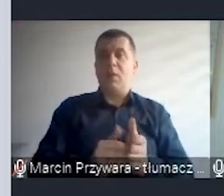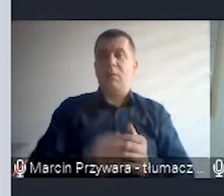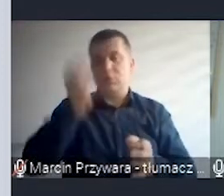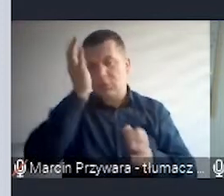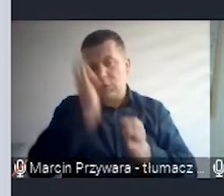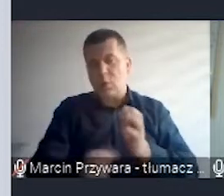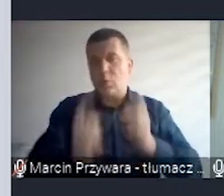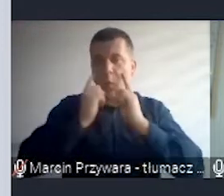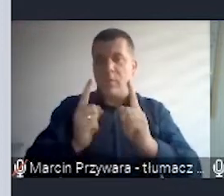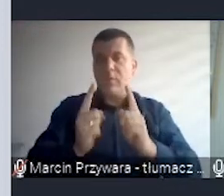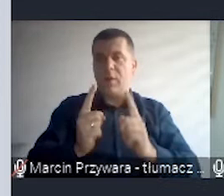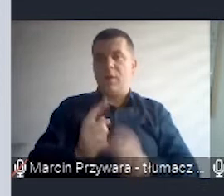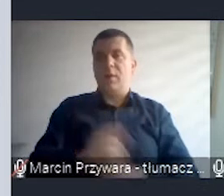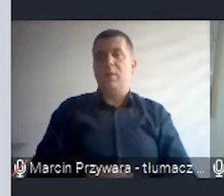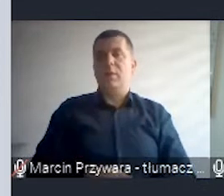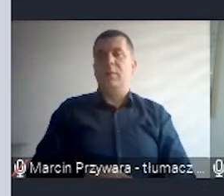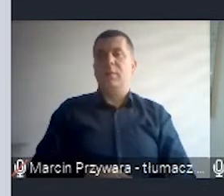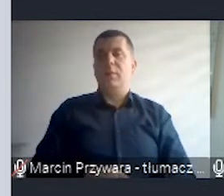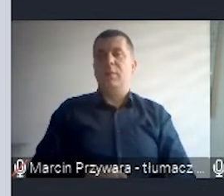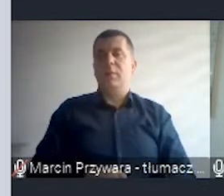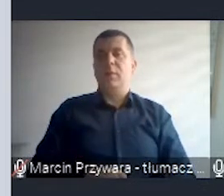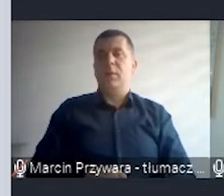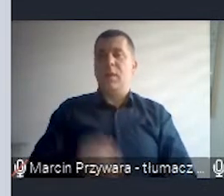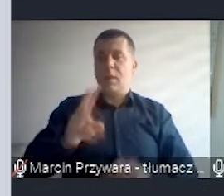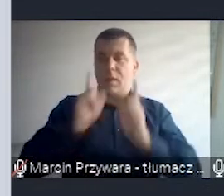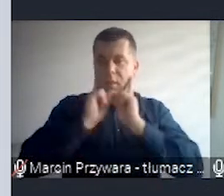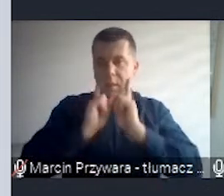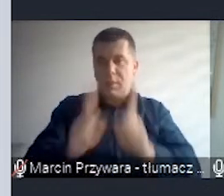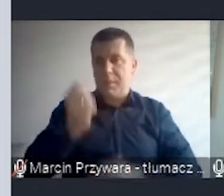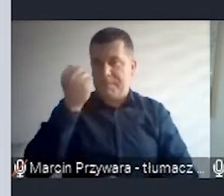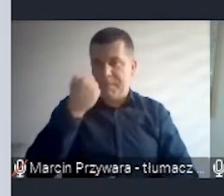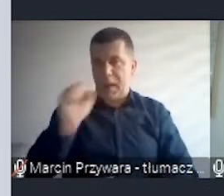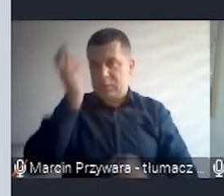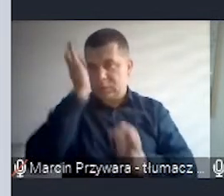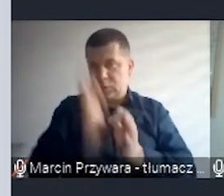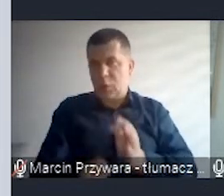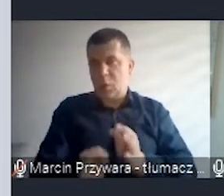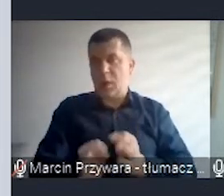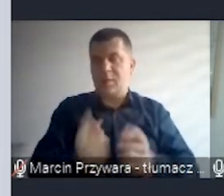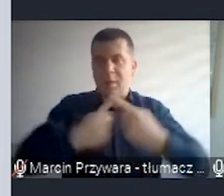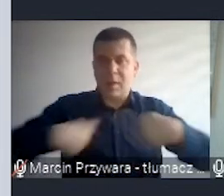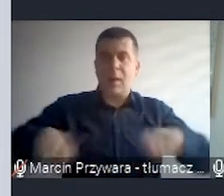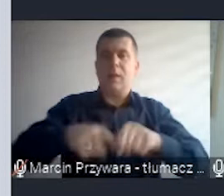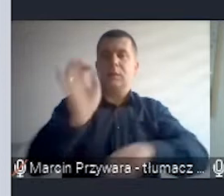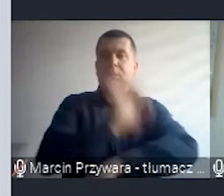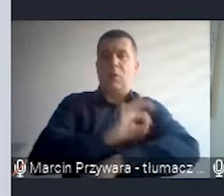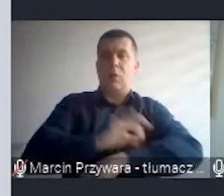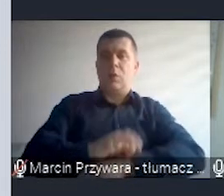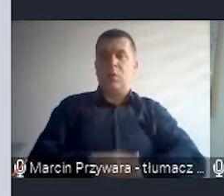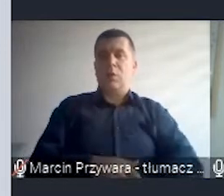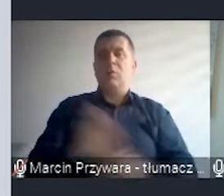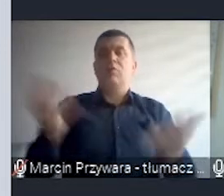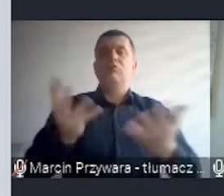szczególną uwagę położyć, gdzie trzeba naprawdę bardzo precyzyjnie, dokładnie realizować projekt i gdzie